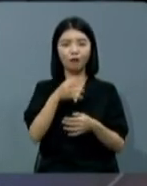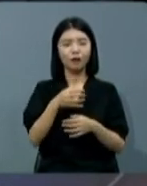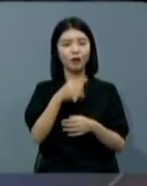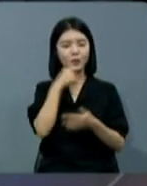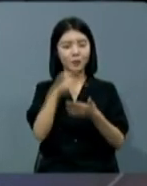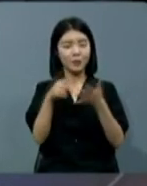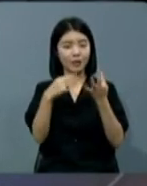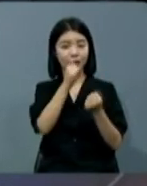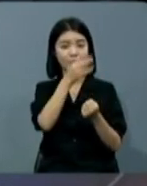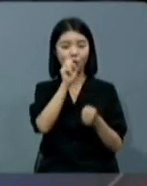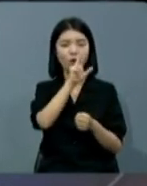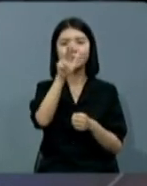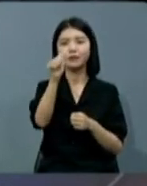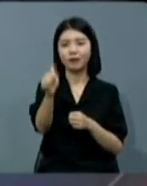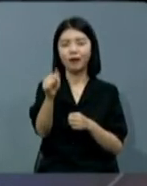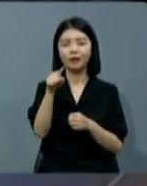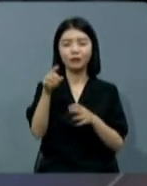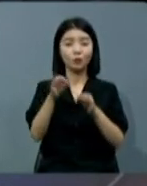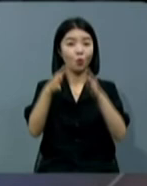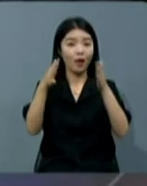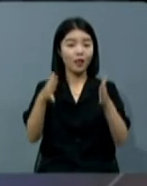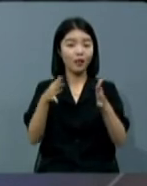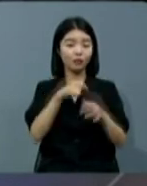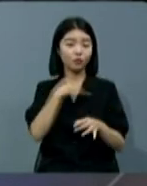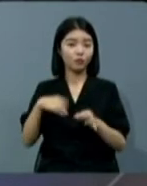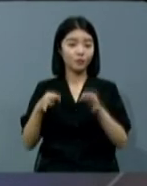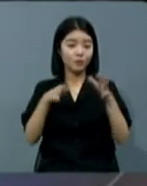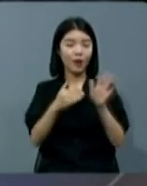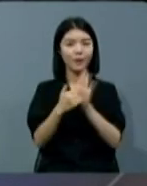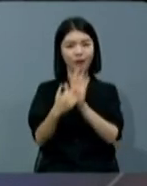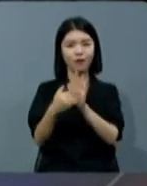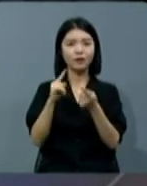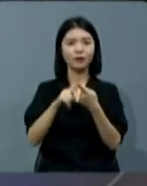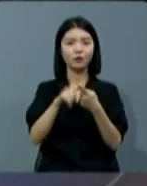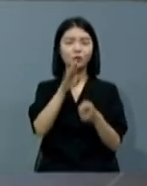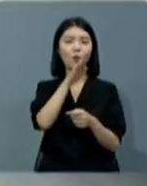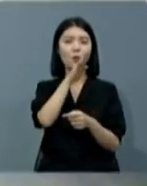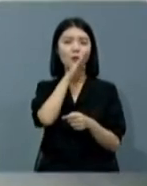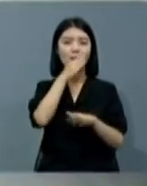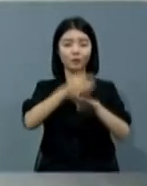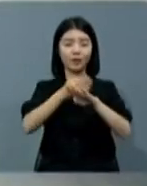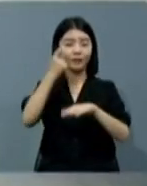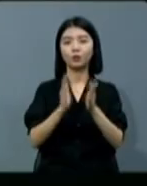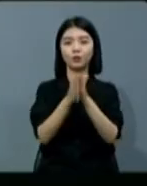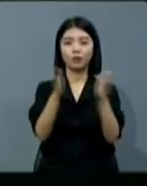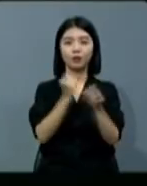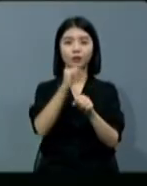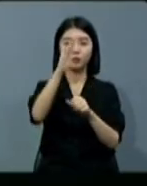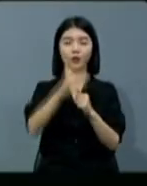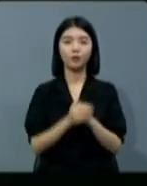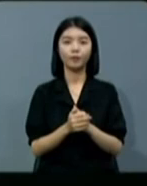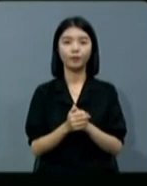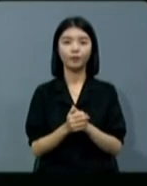있습니다. 원지사가 그동안 중국인 투기 자본을 막아준 것에 대해서는 네, 상당히 고맙게 생각합니다. 네, 예.